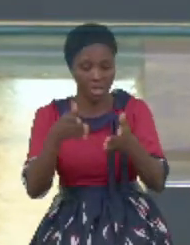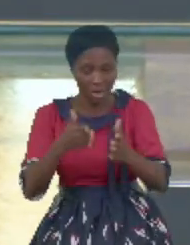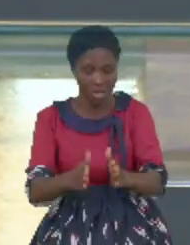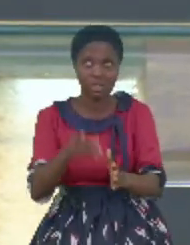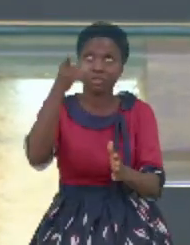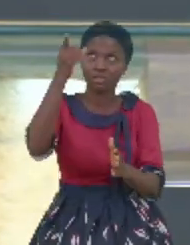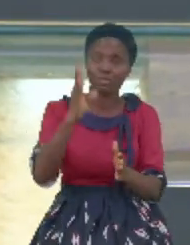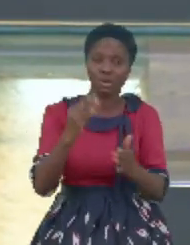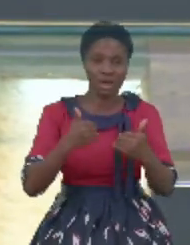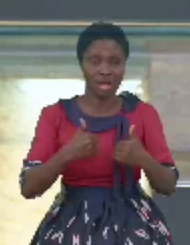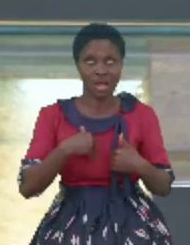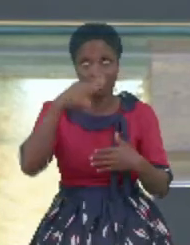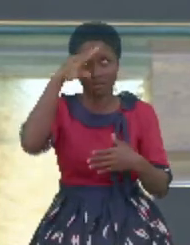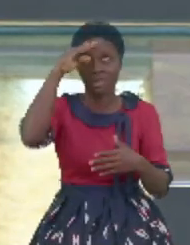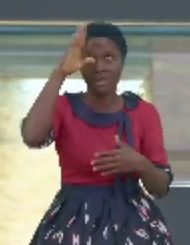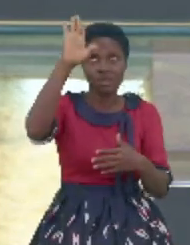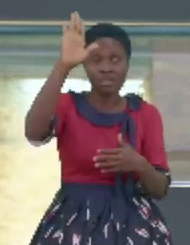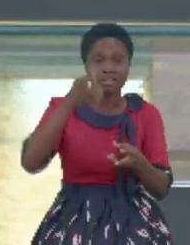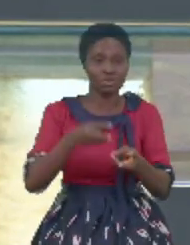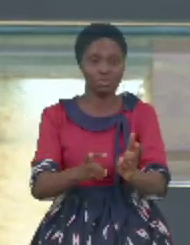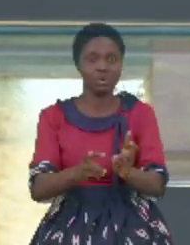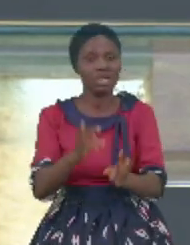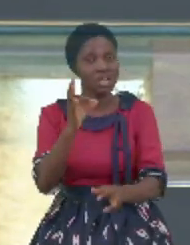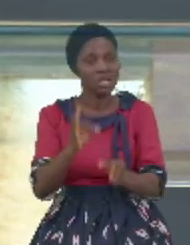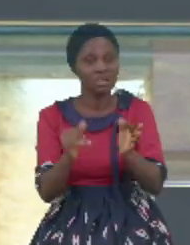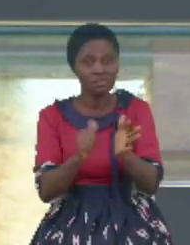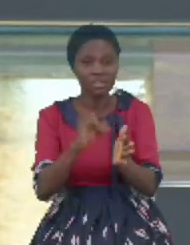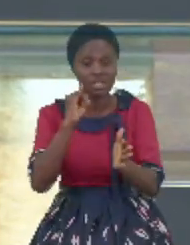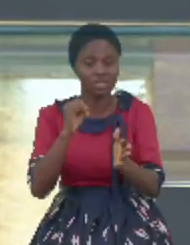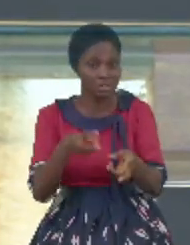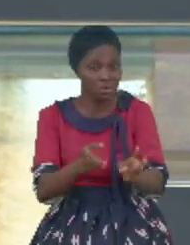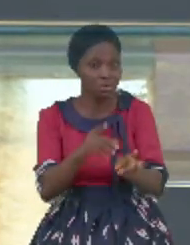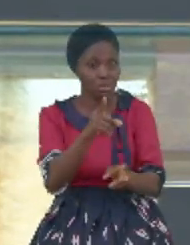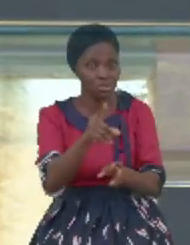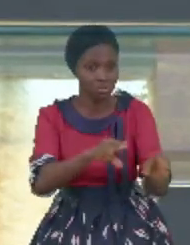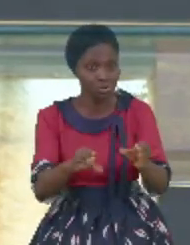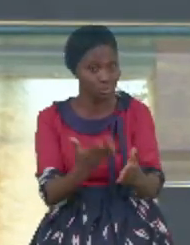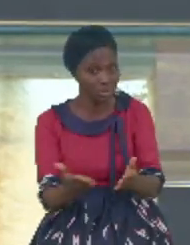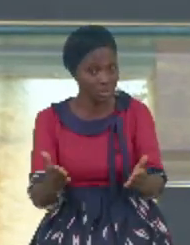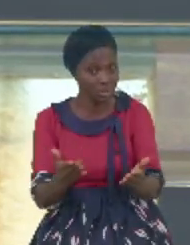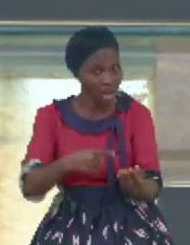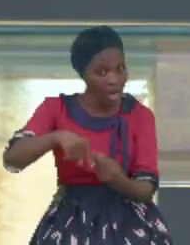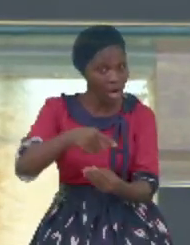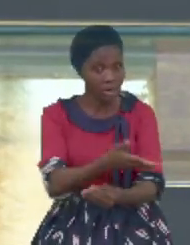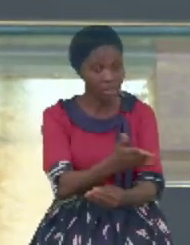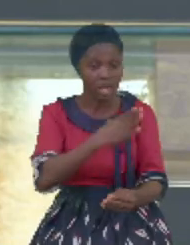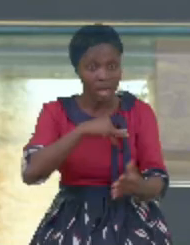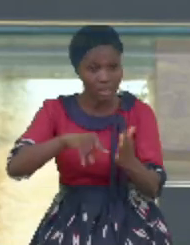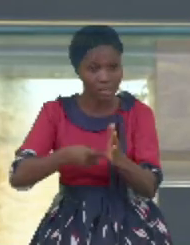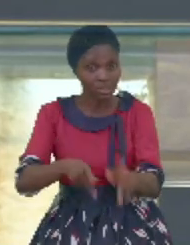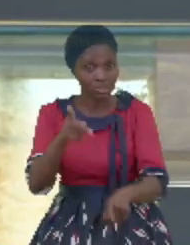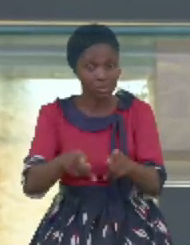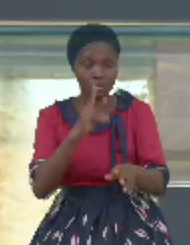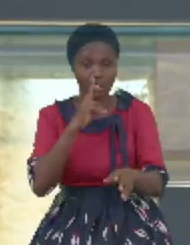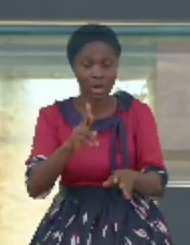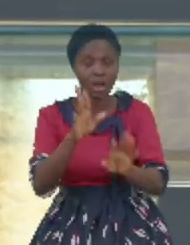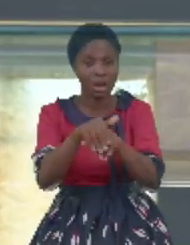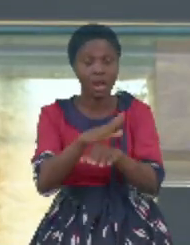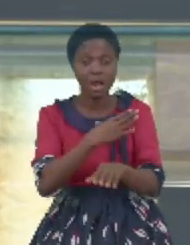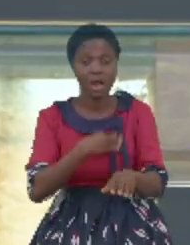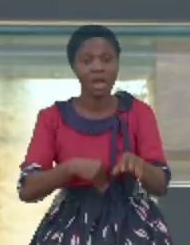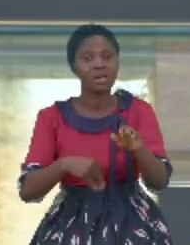que ce qui veut être, soit. Que Dieu ait sa volonté. Si c'est ainsi que Dieu veut que les choses se passent et que ces gens sont hypocrites et tout